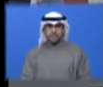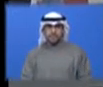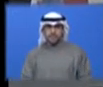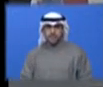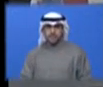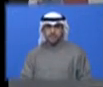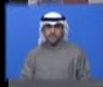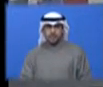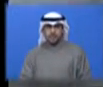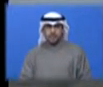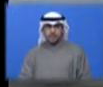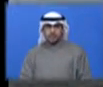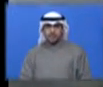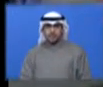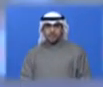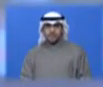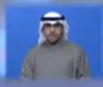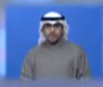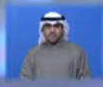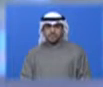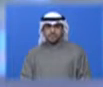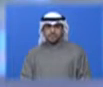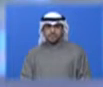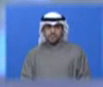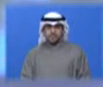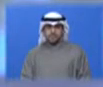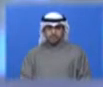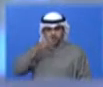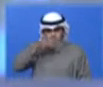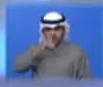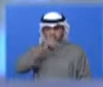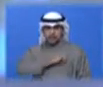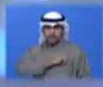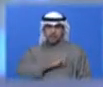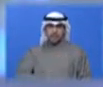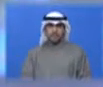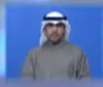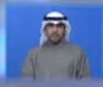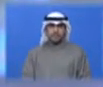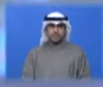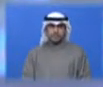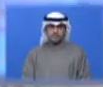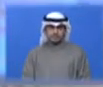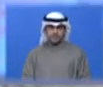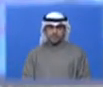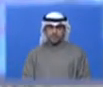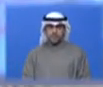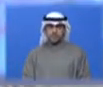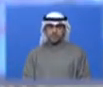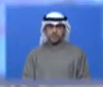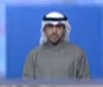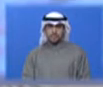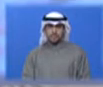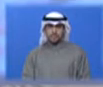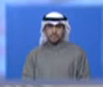الكويت، غزة، فلسطين. أيها السادة، البقاء لله. انتقل إلى رحمة الله تعالى